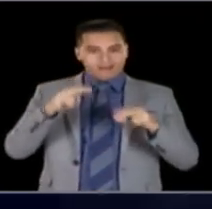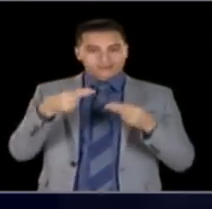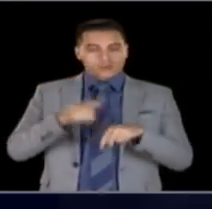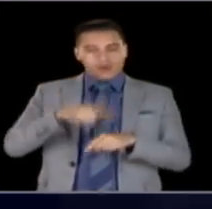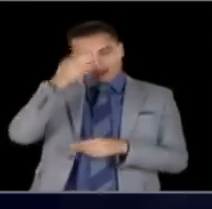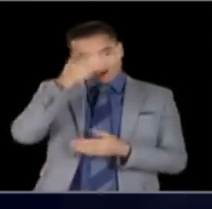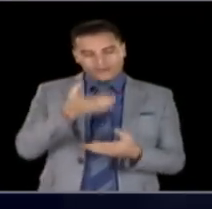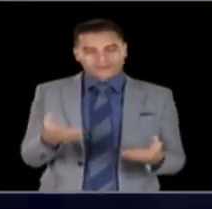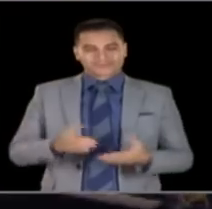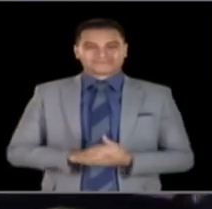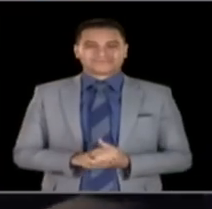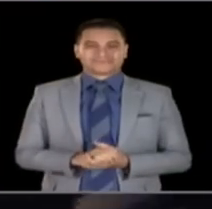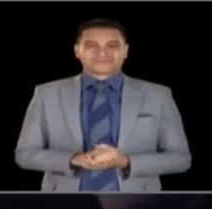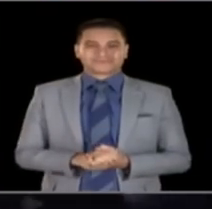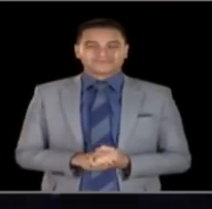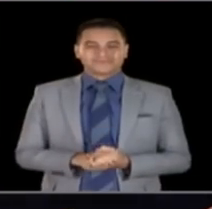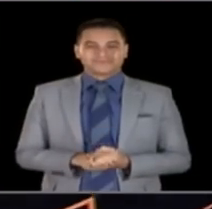الضغط والعباقره.